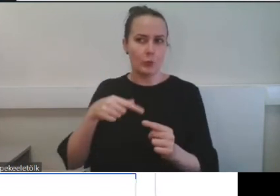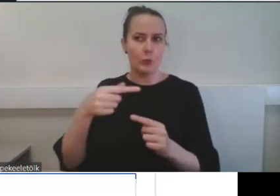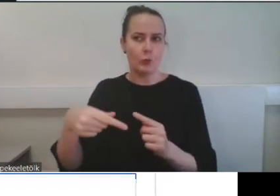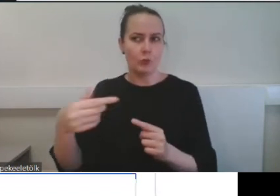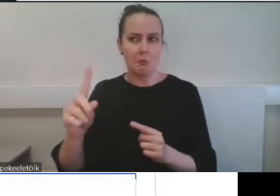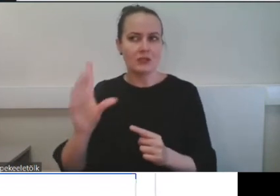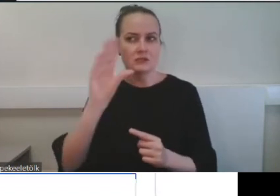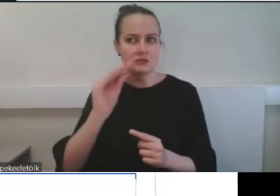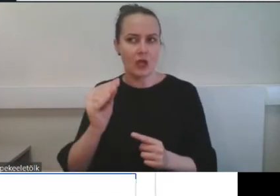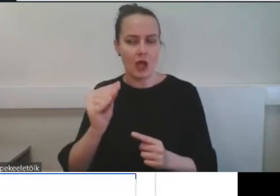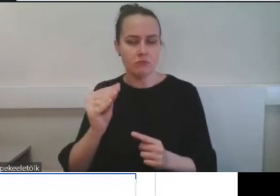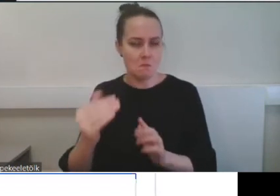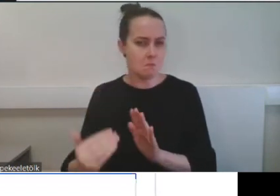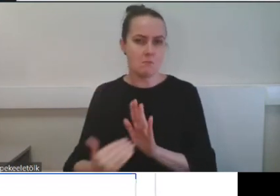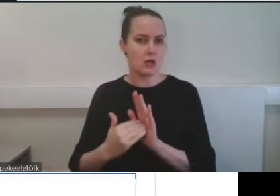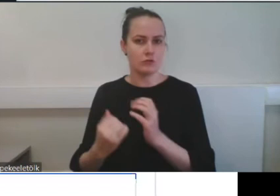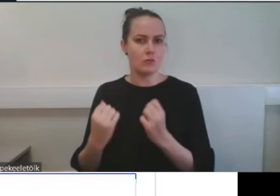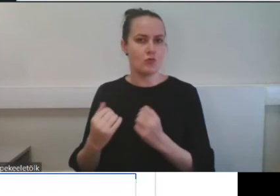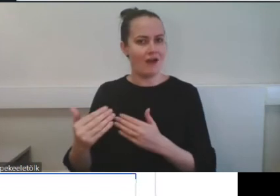alates 80. eluaastast